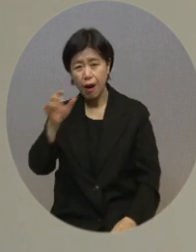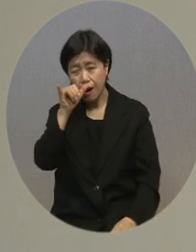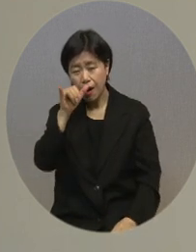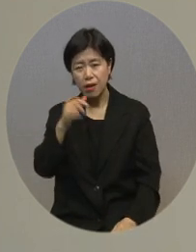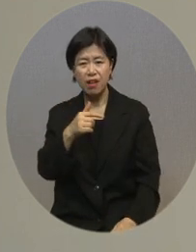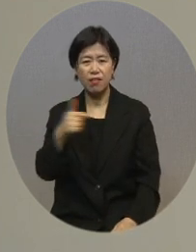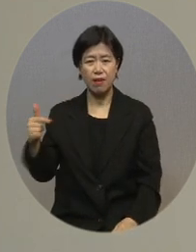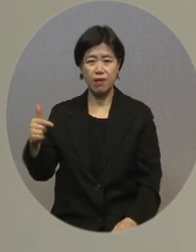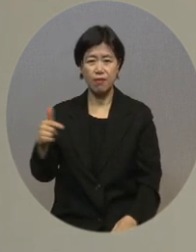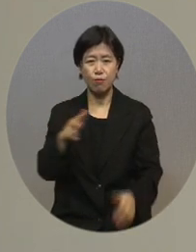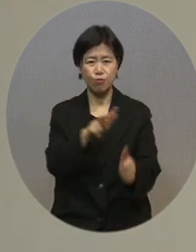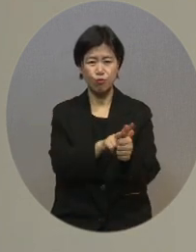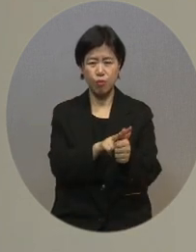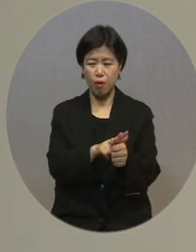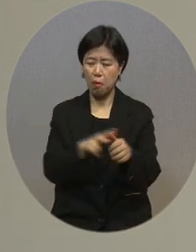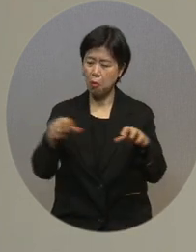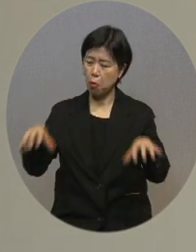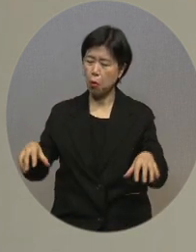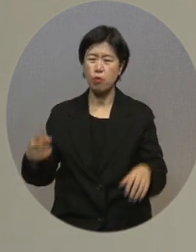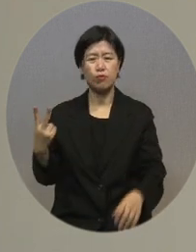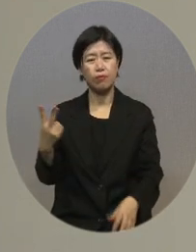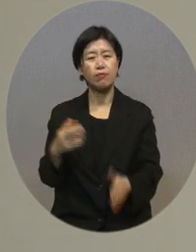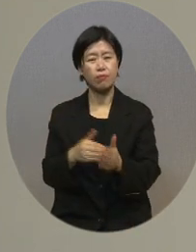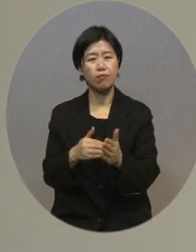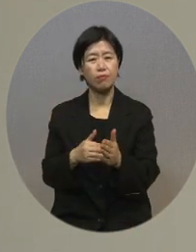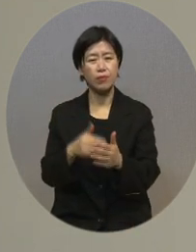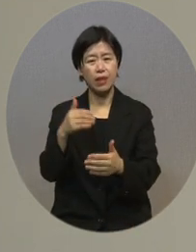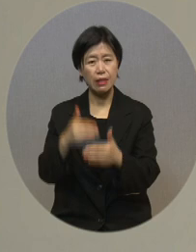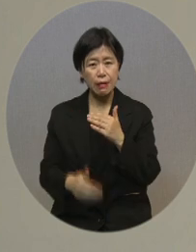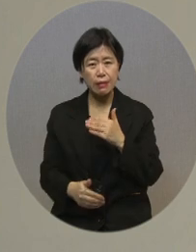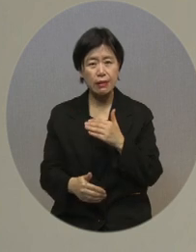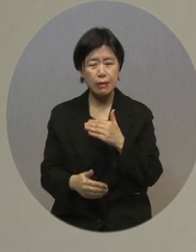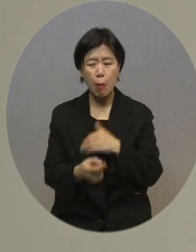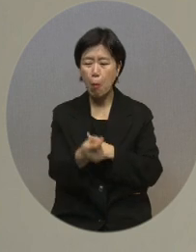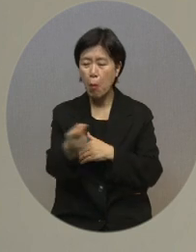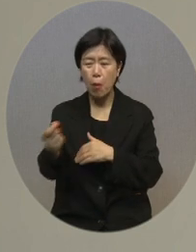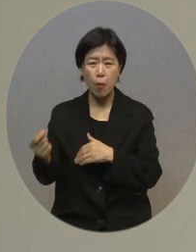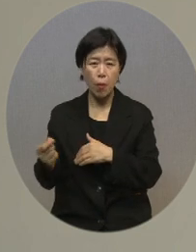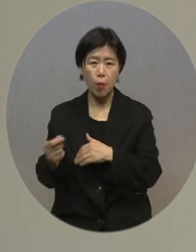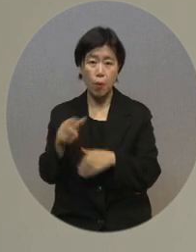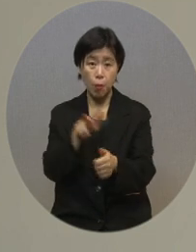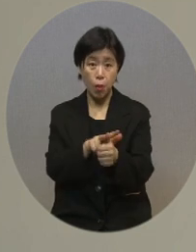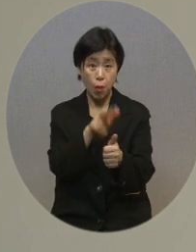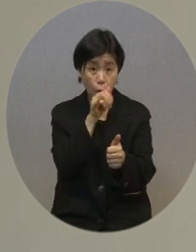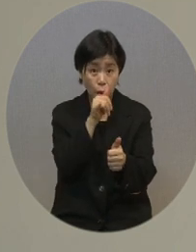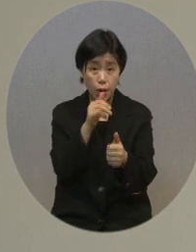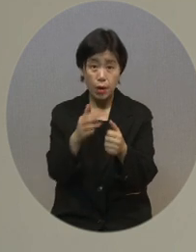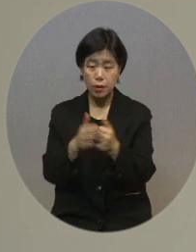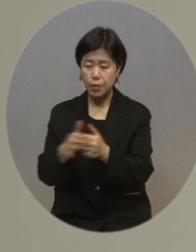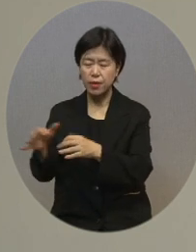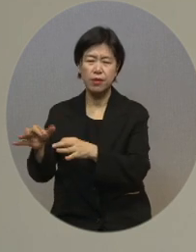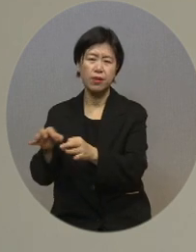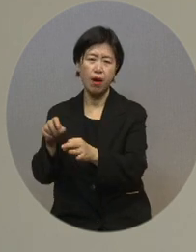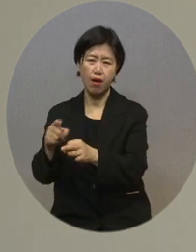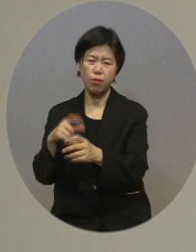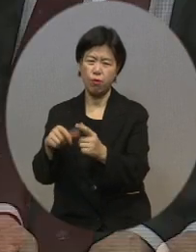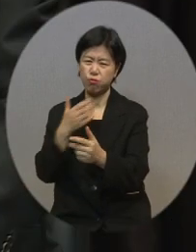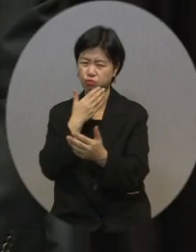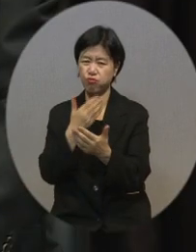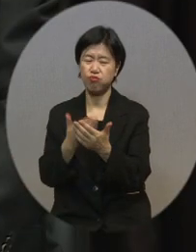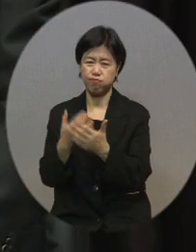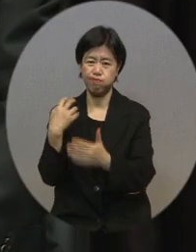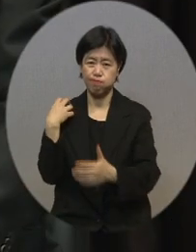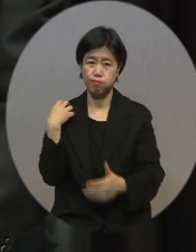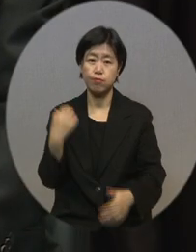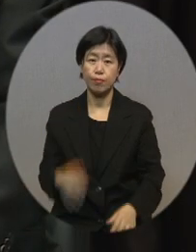대형 마트는 그렇게밖에 없고 나머지는 이제 작은 마트들인데 그렇기 때문에 이제 시장이 굉장히 좀 중요한 역할을 하죠.